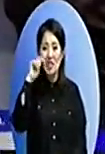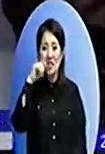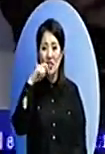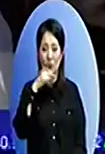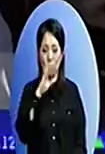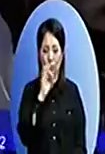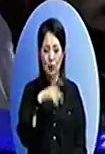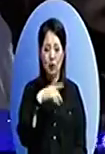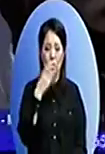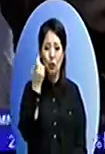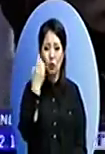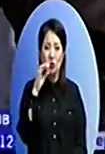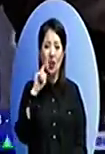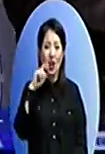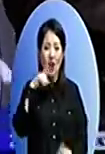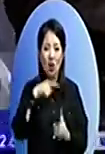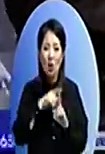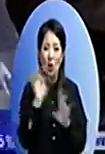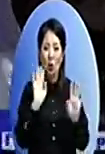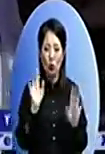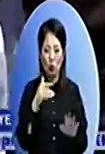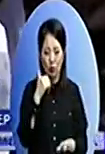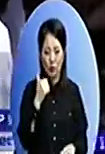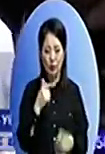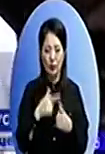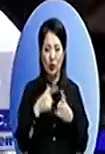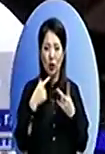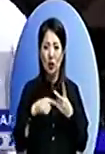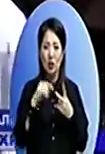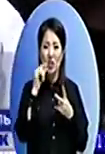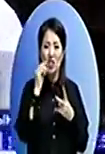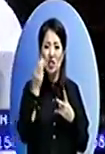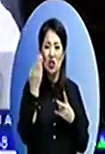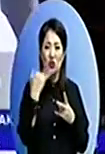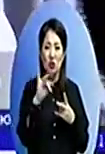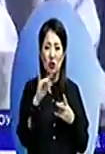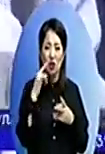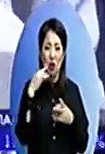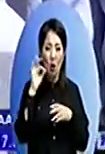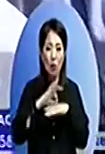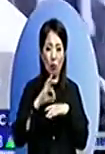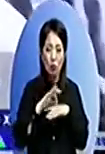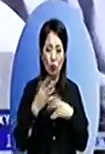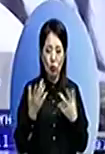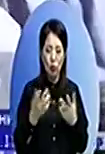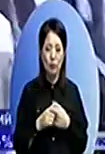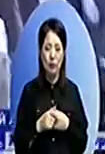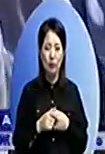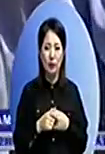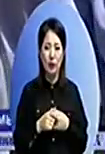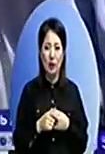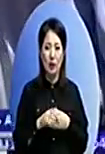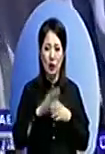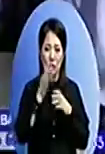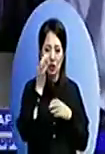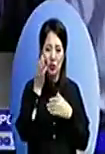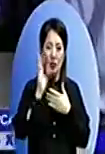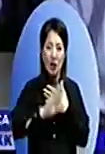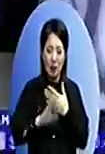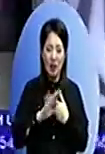дээр хорхоо идэхгүй. Тэгээд нөгөө нэг шүдний шүд дээр өвдөхгүй. Тэгээд ерөөхд шүдийг л